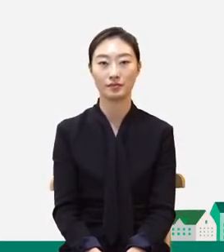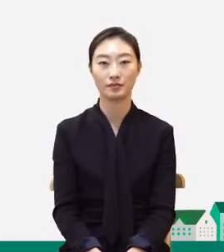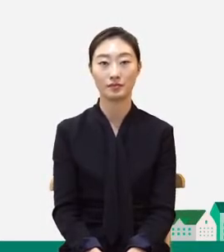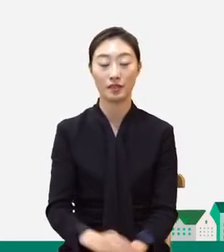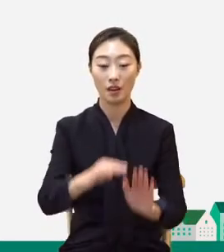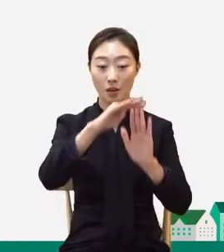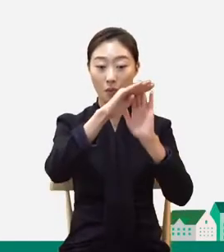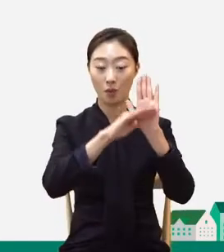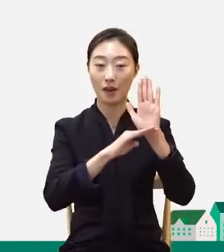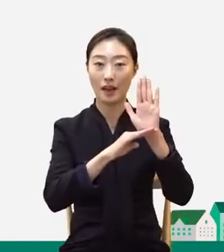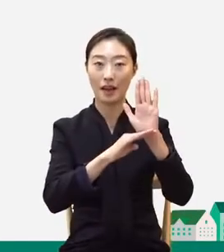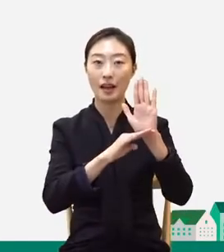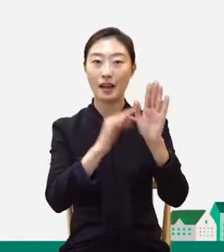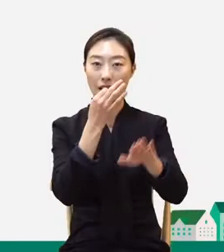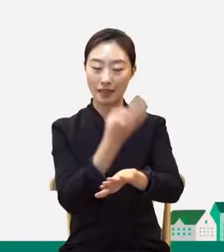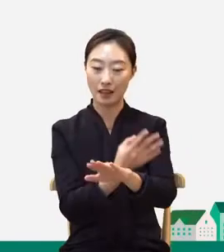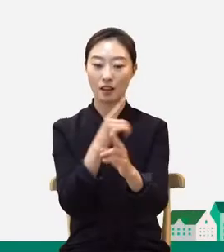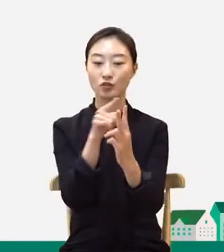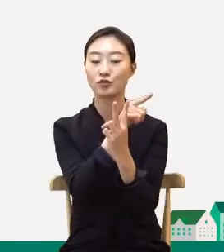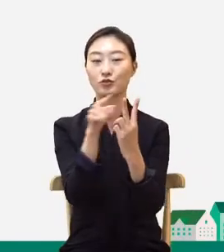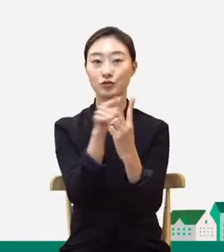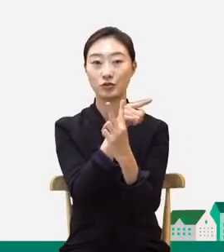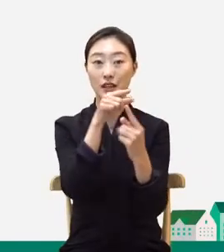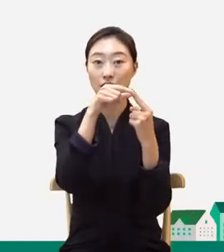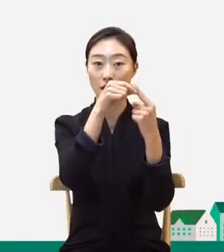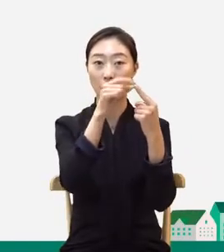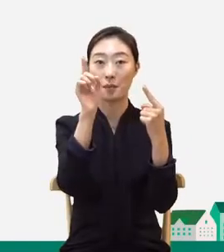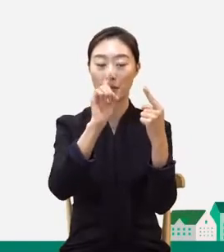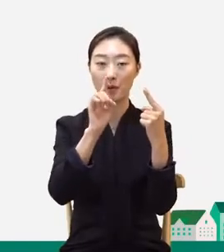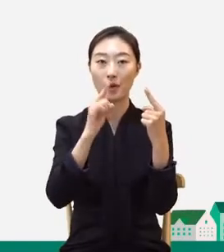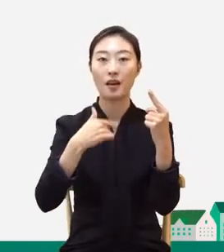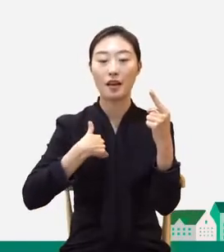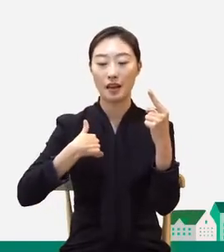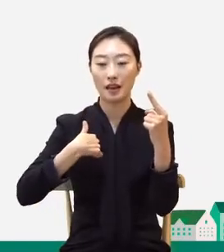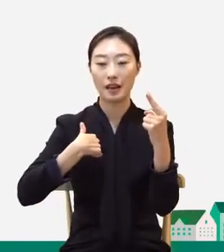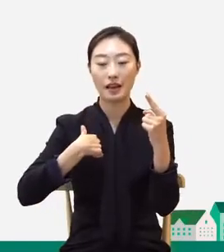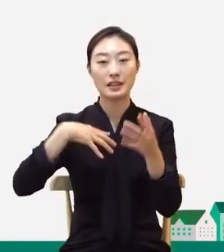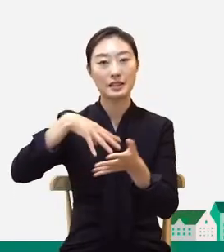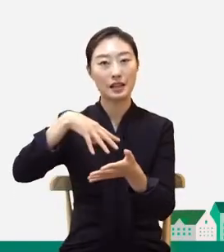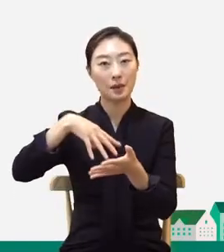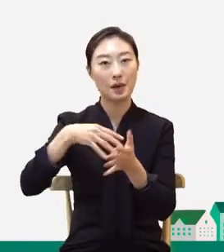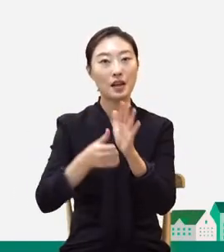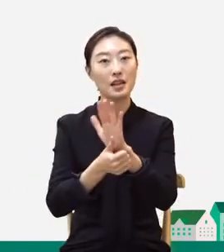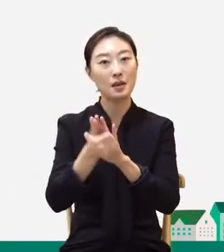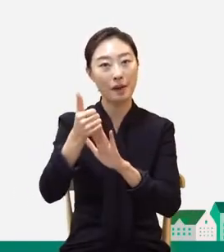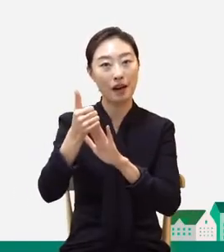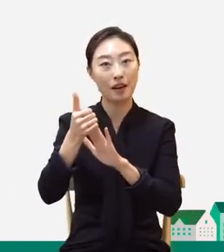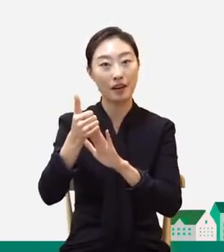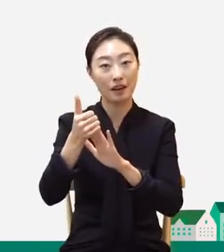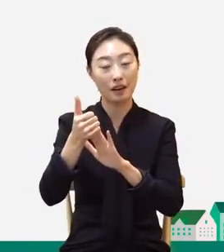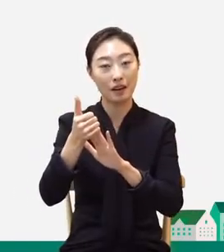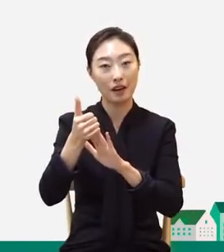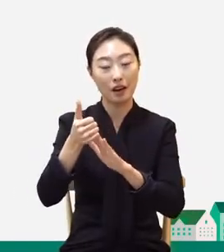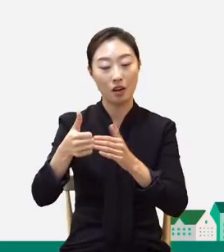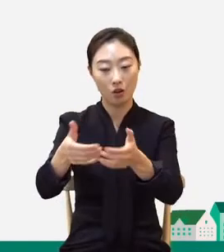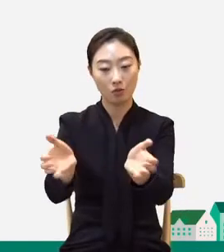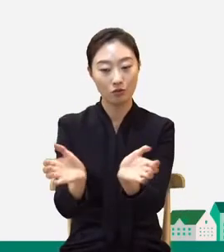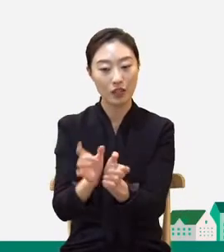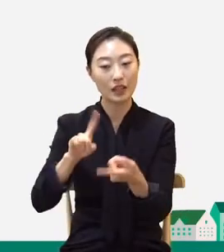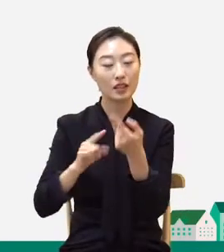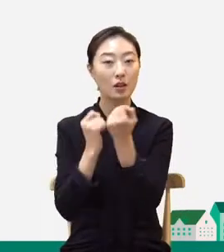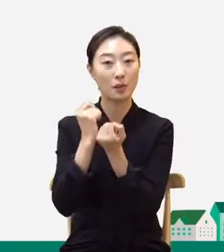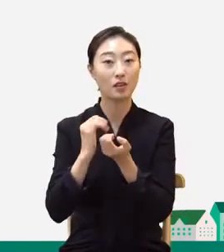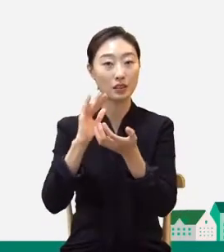목차는 간단하게 두 개로 나뉘었는데요. 첫 번째, 제가 속해 있는 사단법인 희망이움 커뮤니티에 대해서 간단하게 말씀을